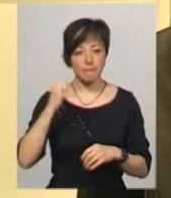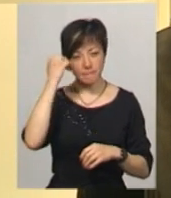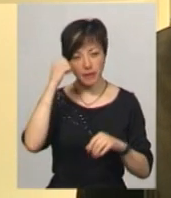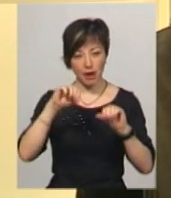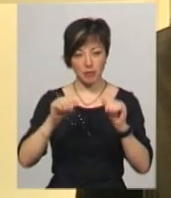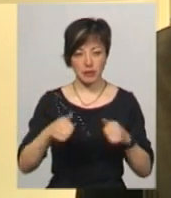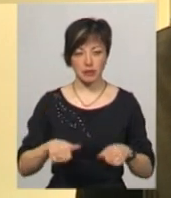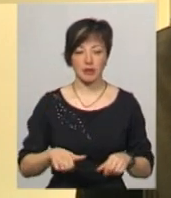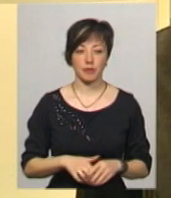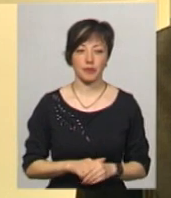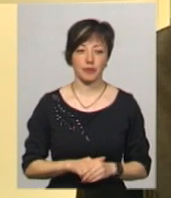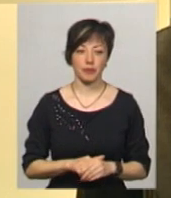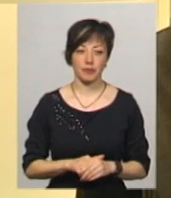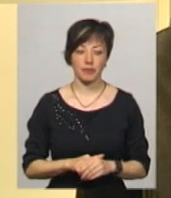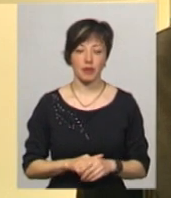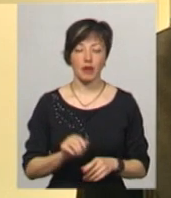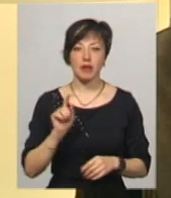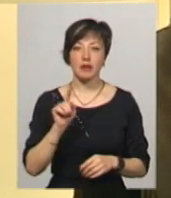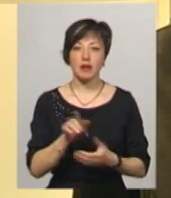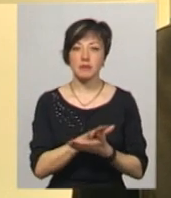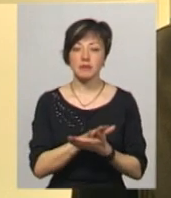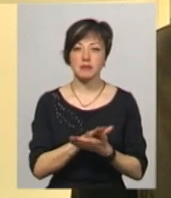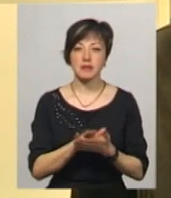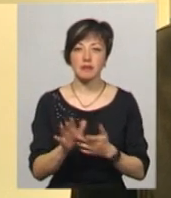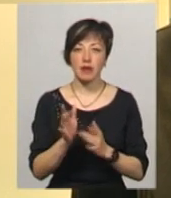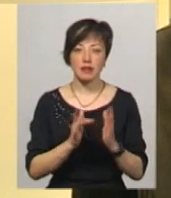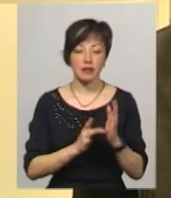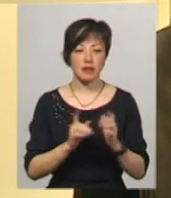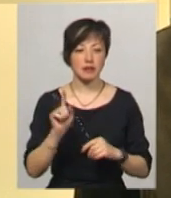пам'ятки. Там святині,